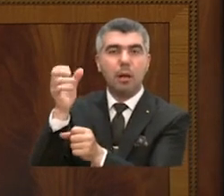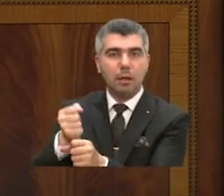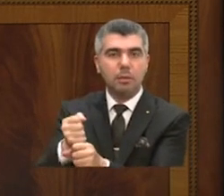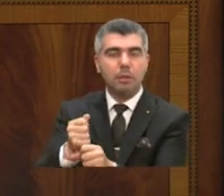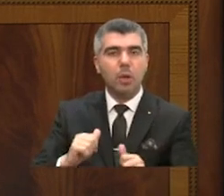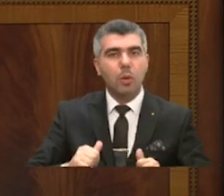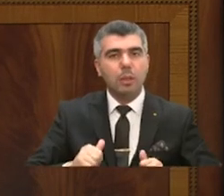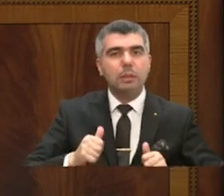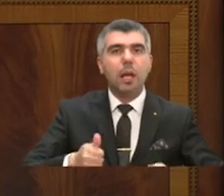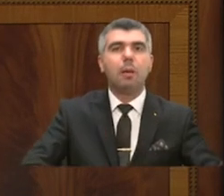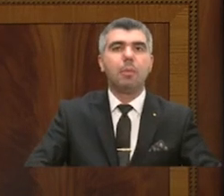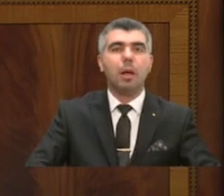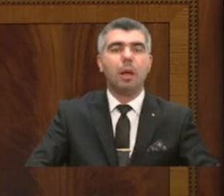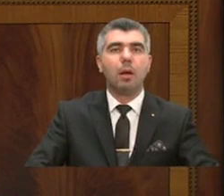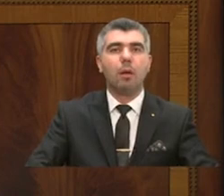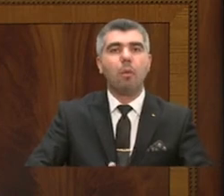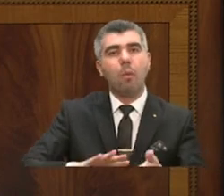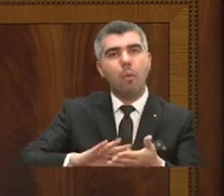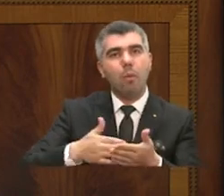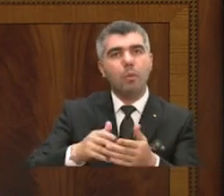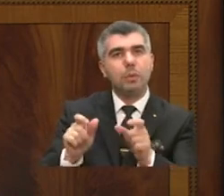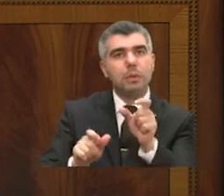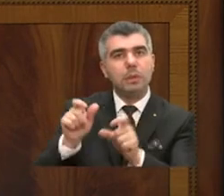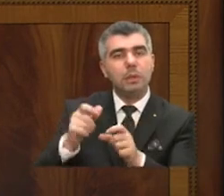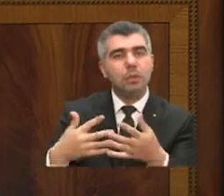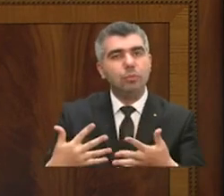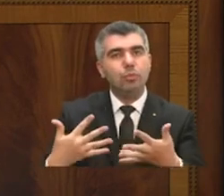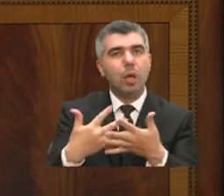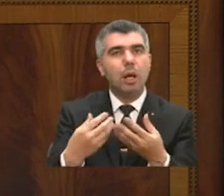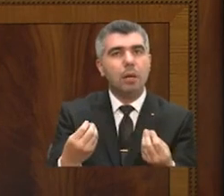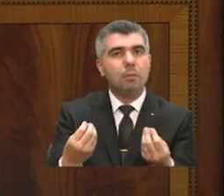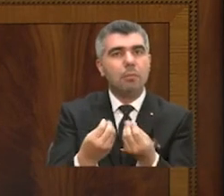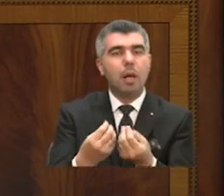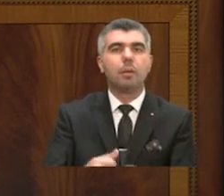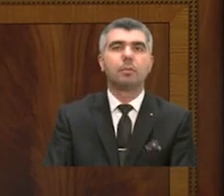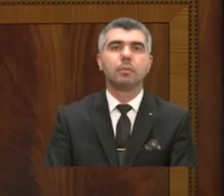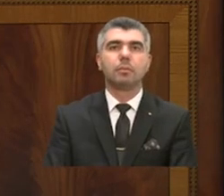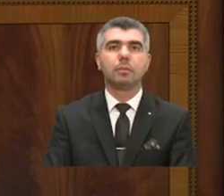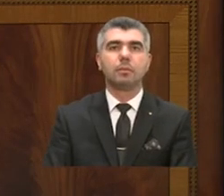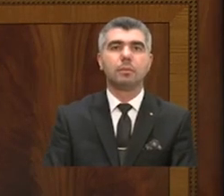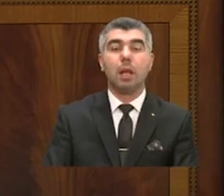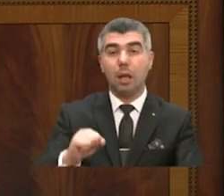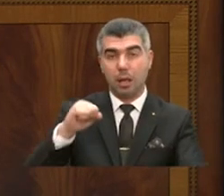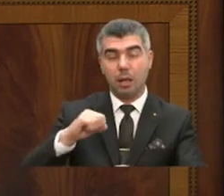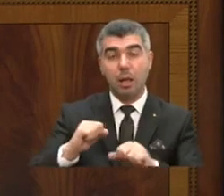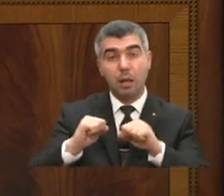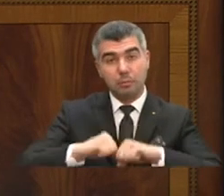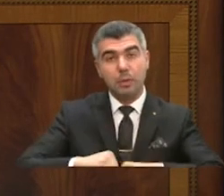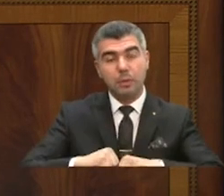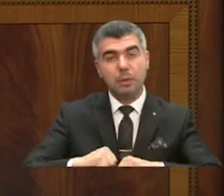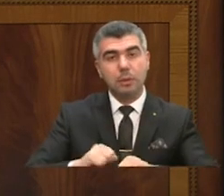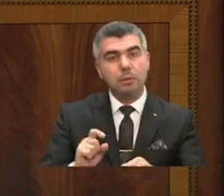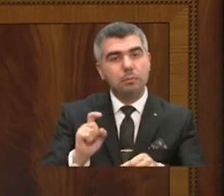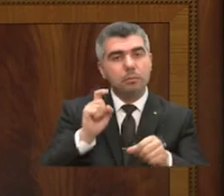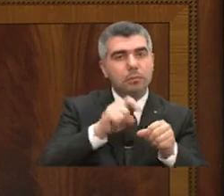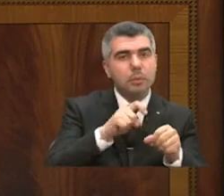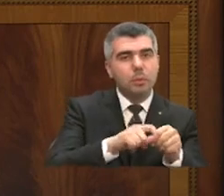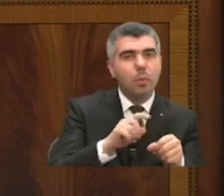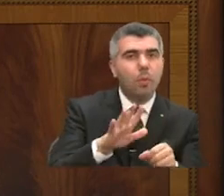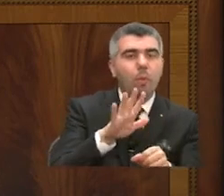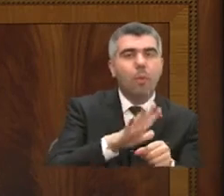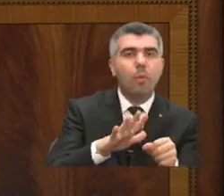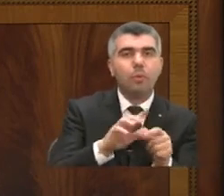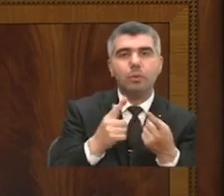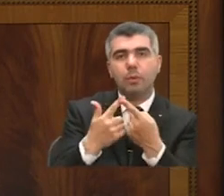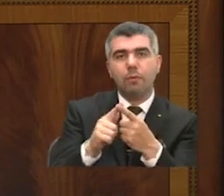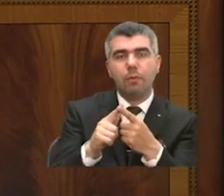كل كافة الشركاء، وبفضل انخراط مختلف فاعلين ومتدخلين